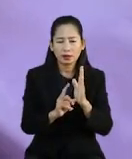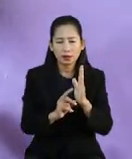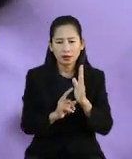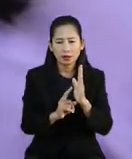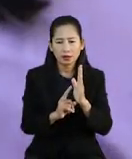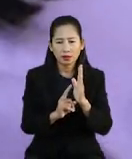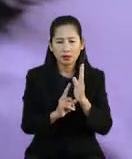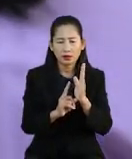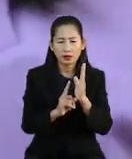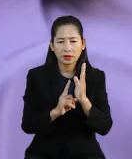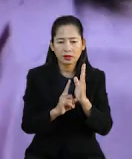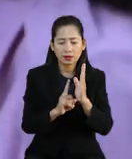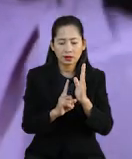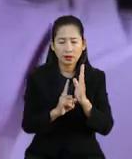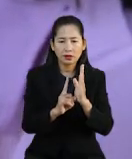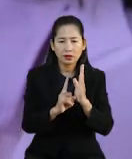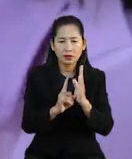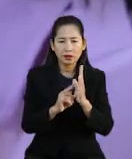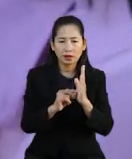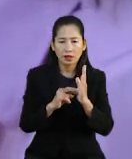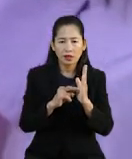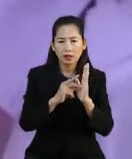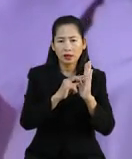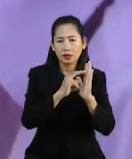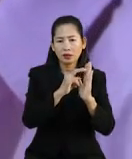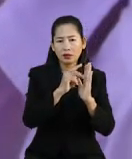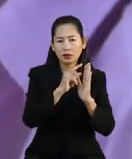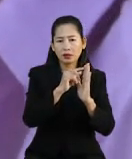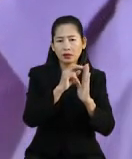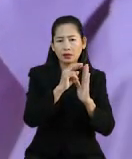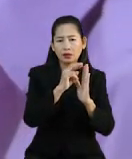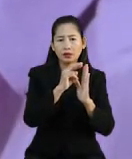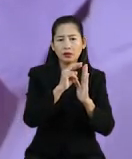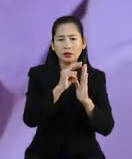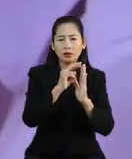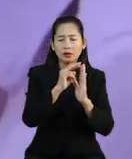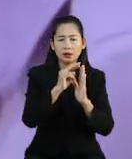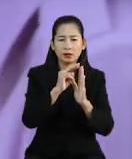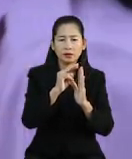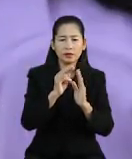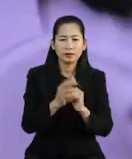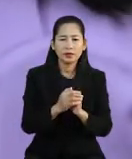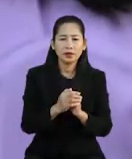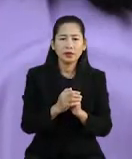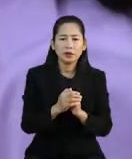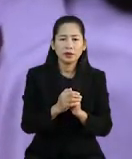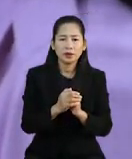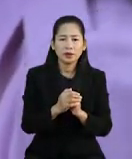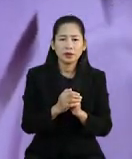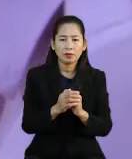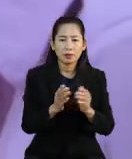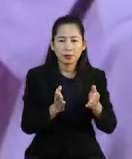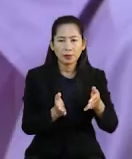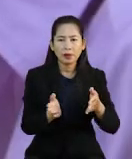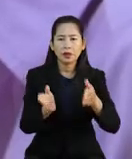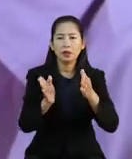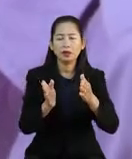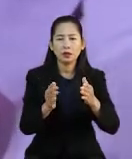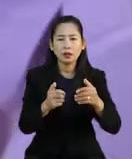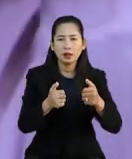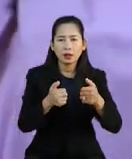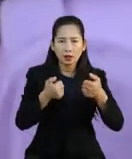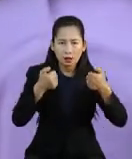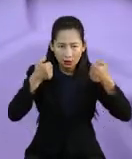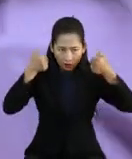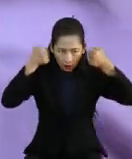nhé cha cứ tới hàng trường đa tới tới hàng trường chạy nào tới chả ấy thế con chlong cắt mò hai vị thầy prean rồi đom đó